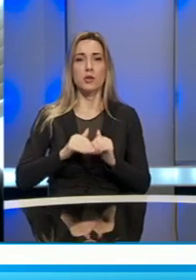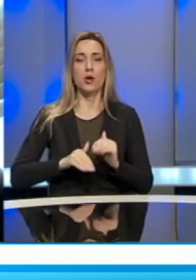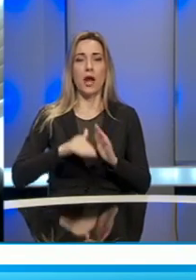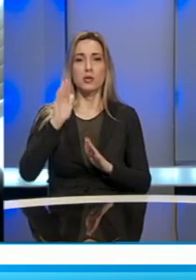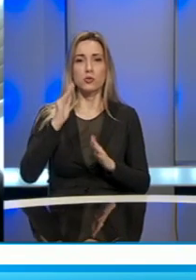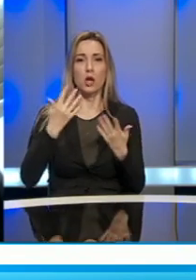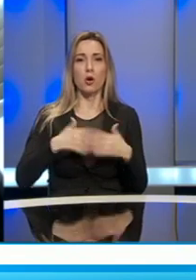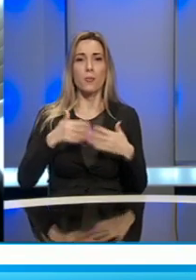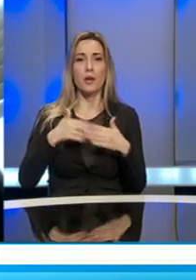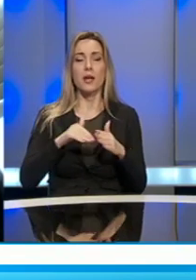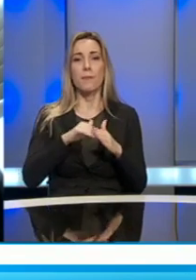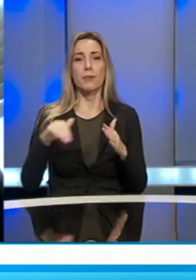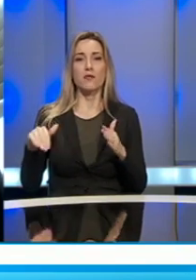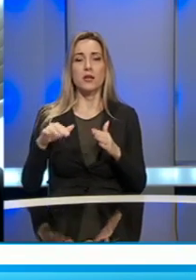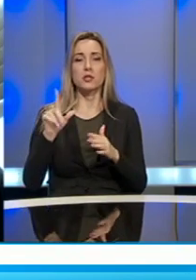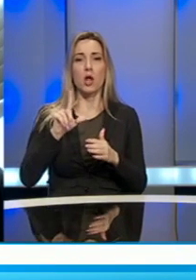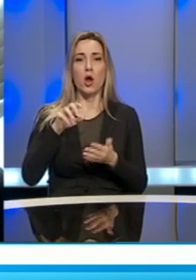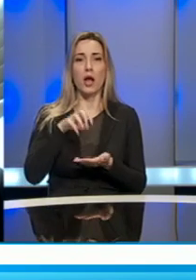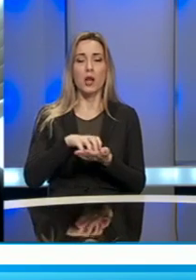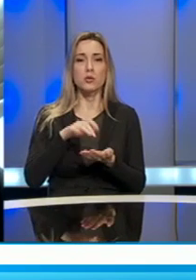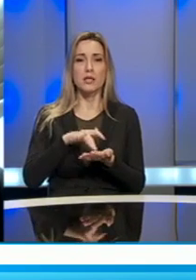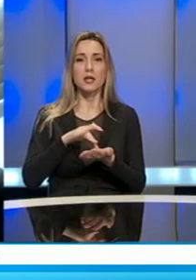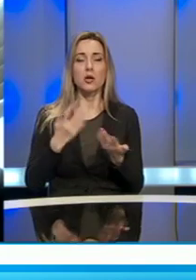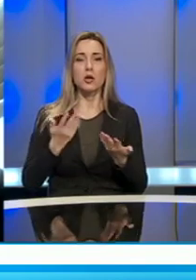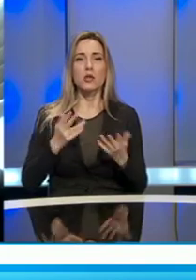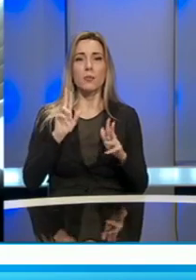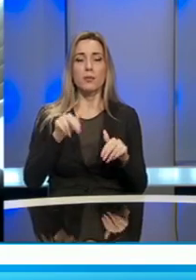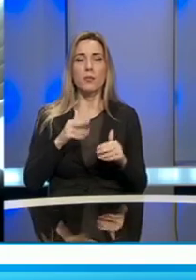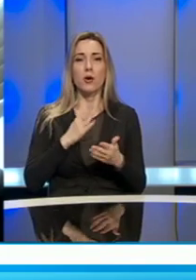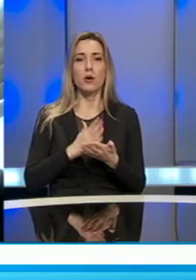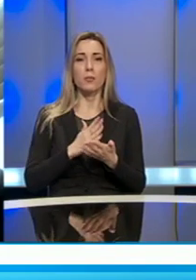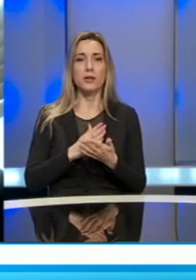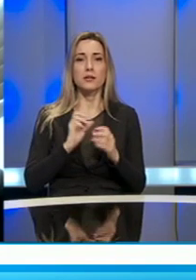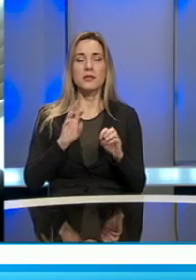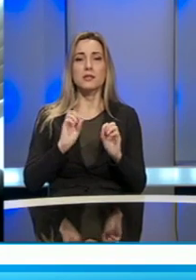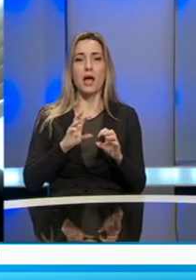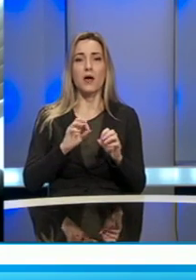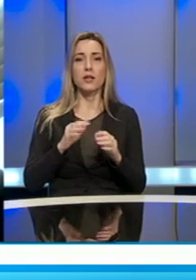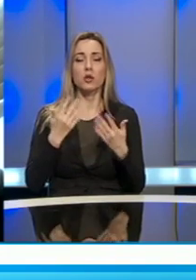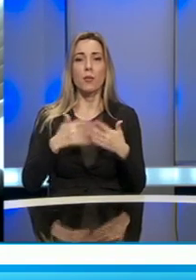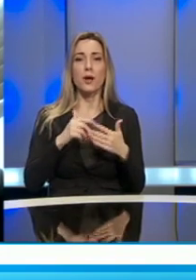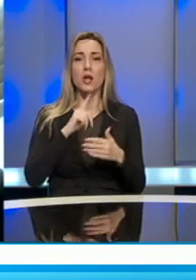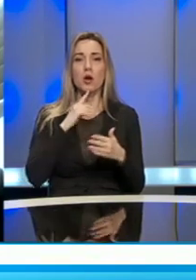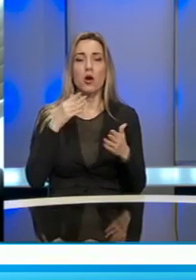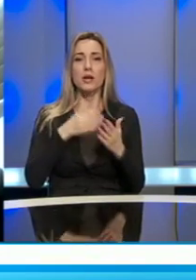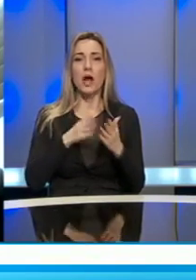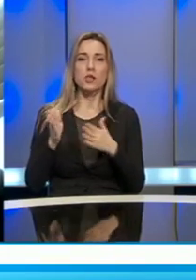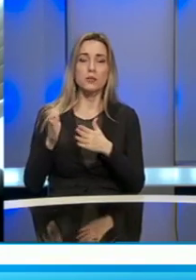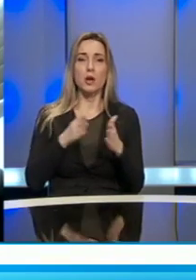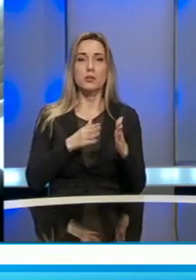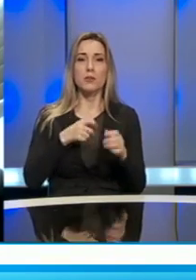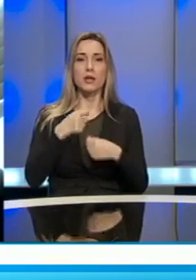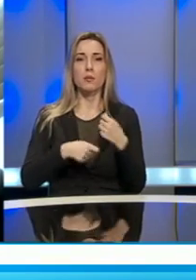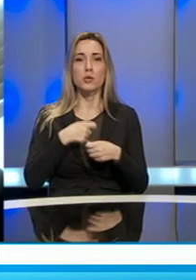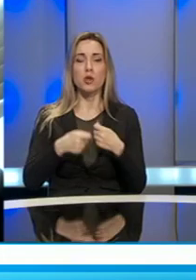Bosni i Hercegovini prevazišle lokalnu sredinu, šta bi mogli biti mogući savjeti kompanijama? Na koji način preusmjeriti poslovanje?